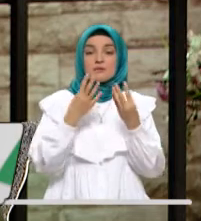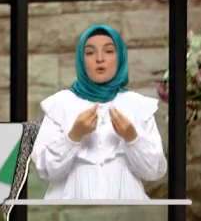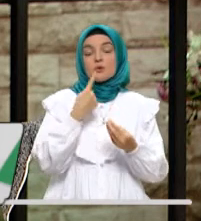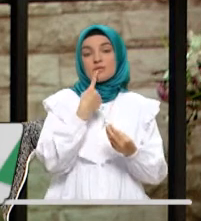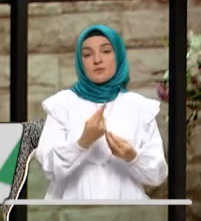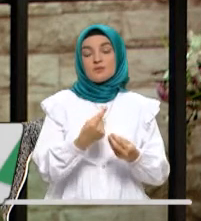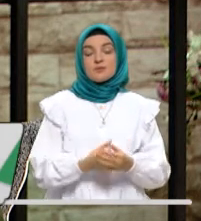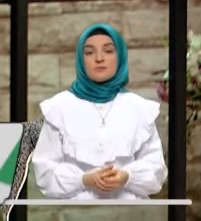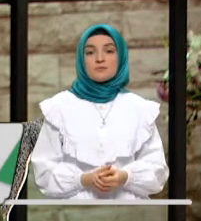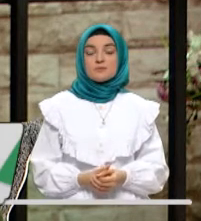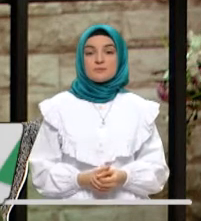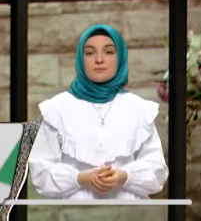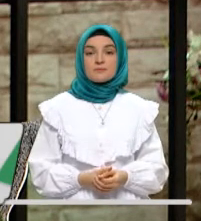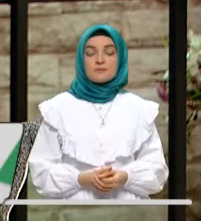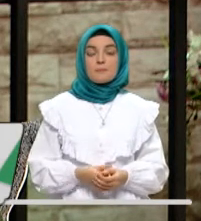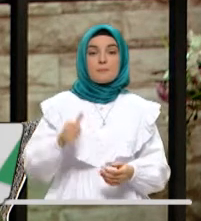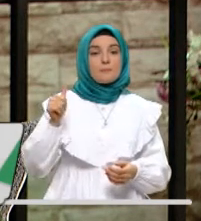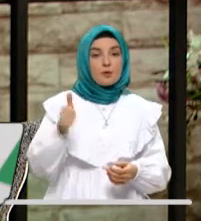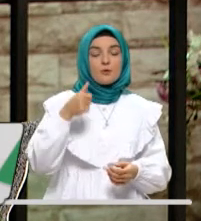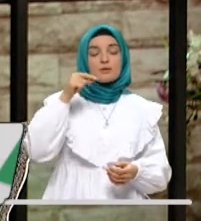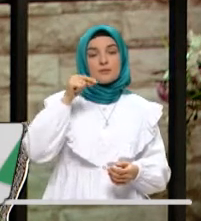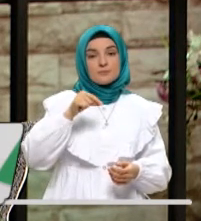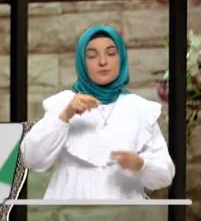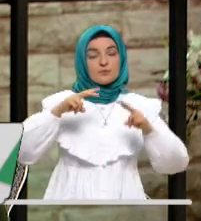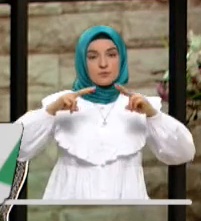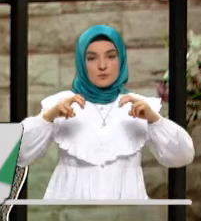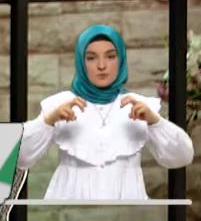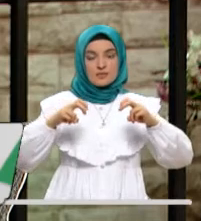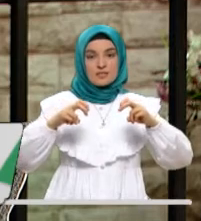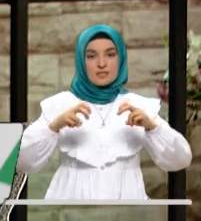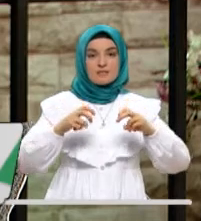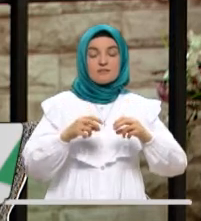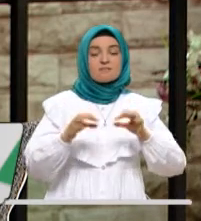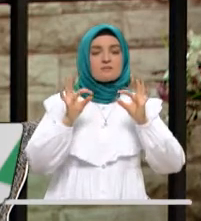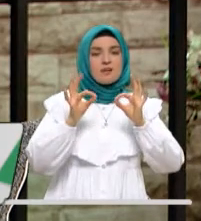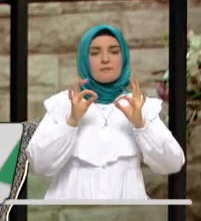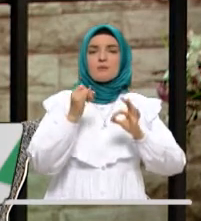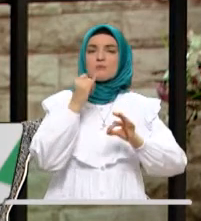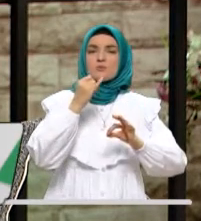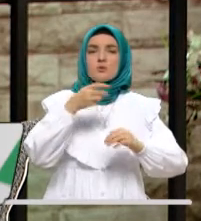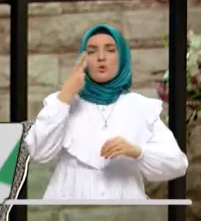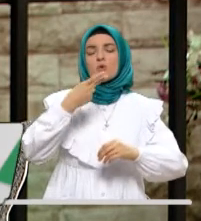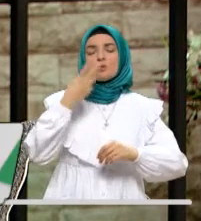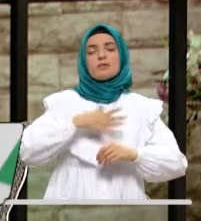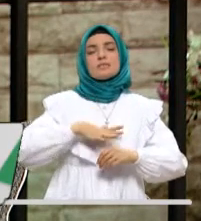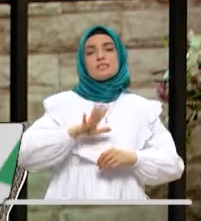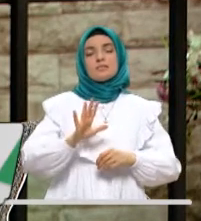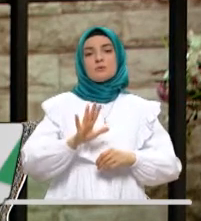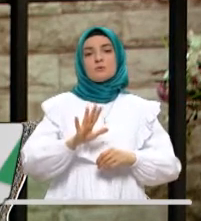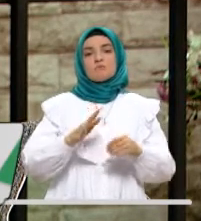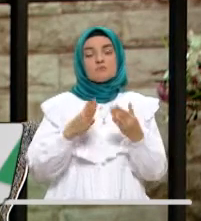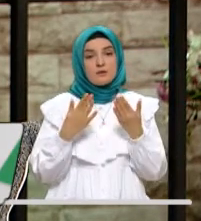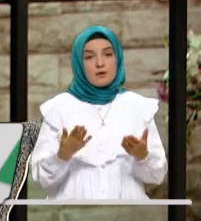kıymetli. Önemli şeyler. Yani şimdi hep olumsuz şeyleri konuşmak da istemiyorum inanın.